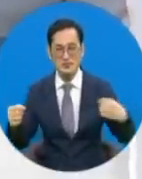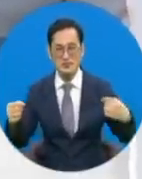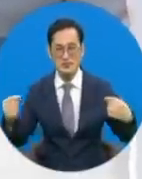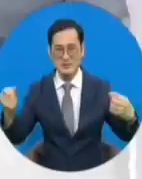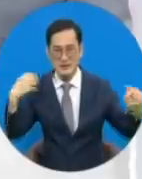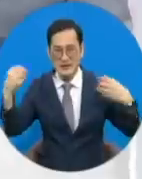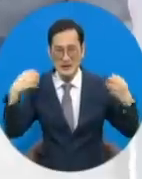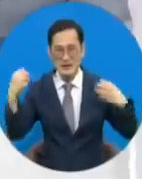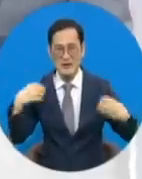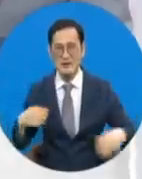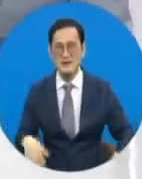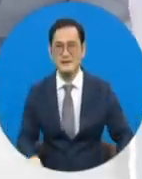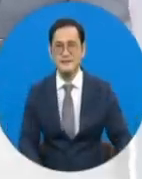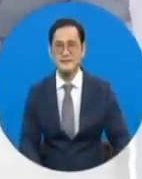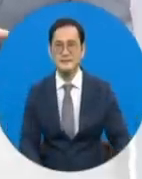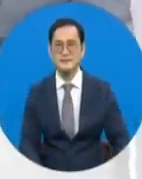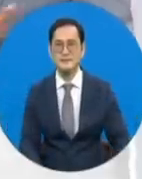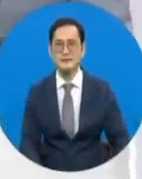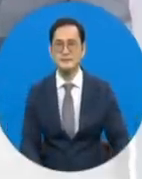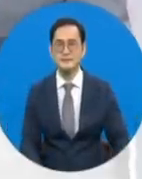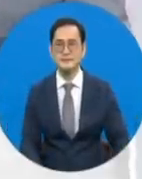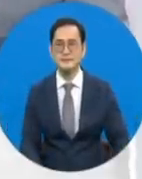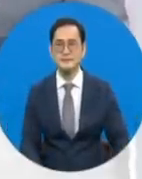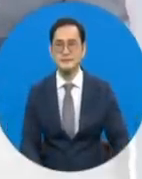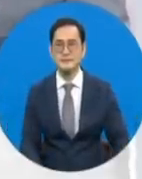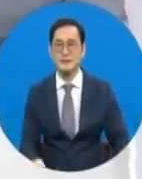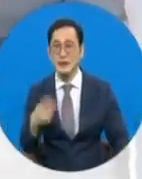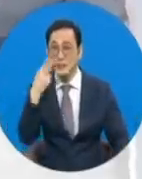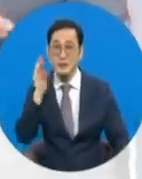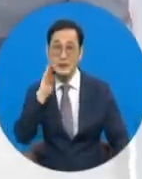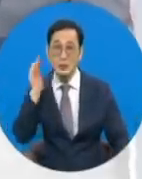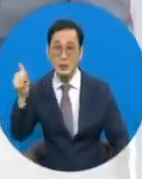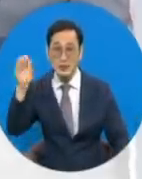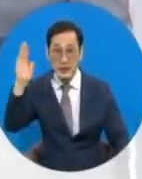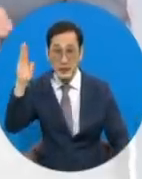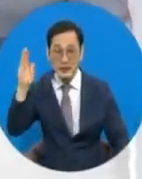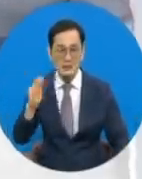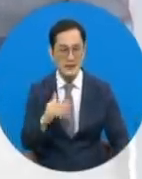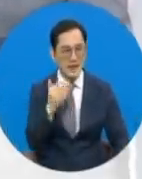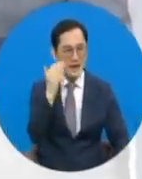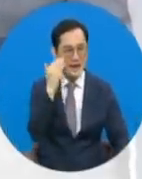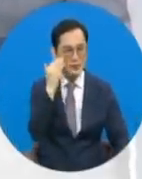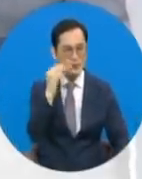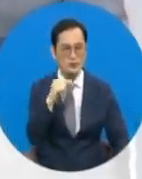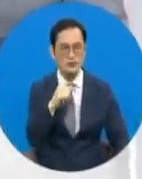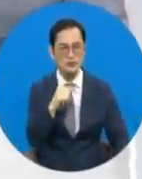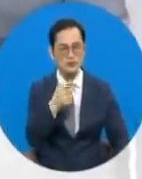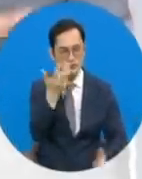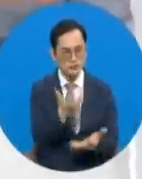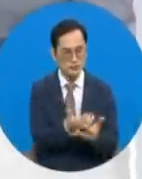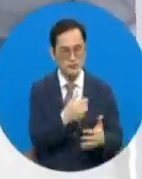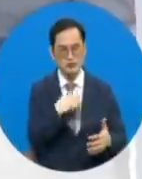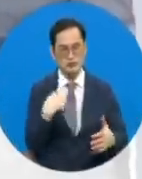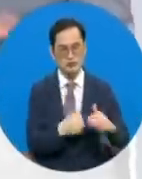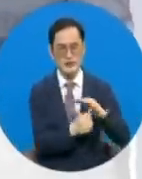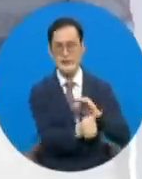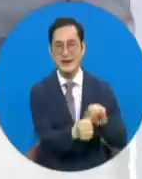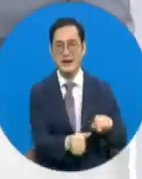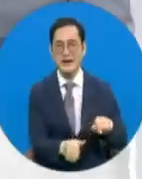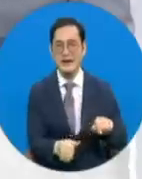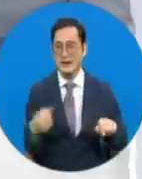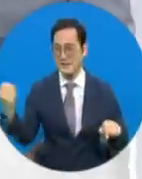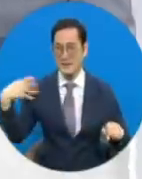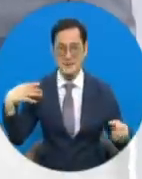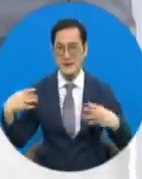이제 미국의 대통령이 한 발언하고 네. 주한 중국 대사가 한 발언의 균형이 맞느냐